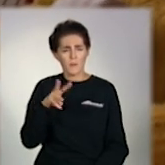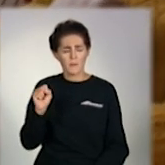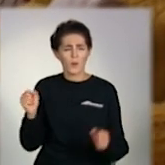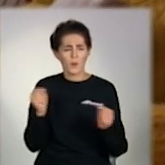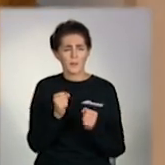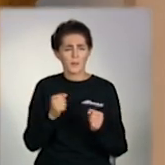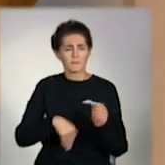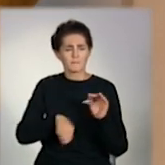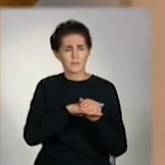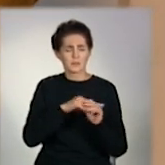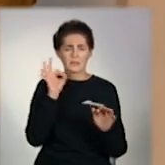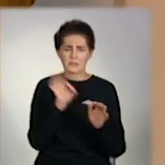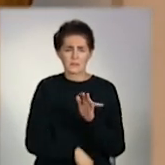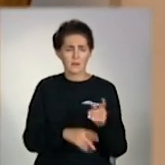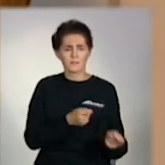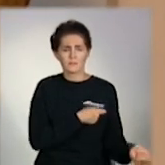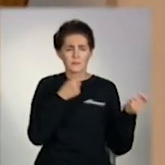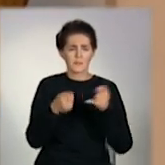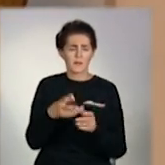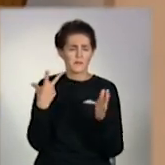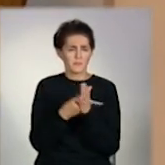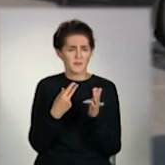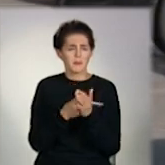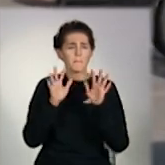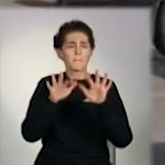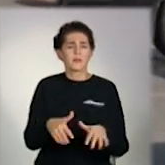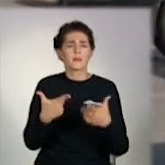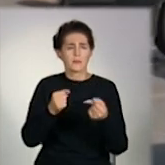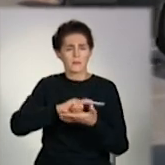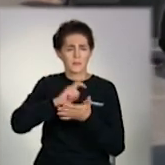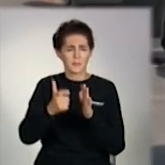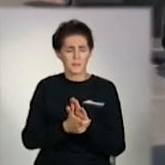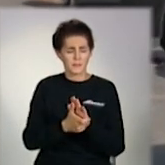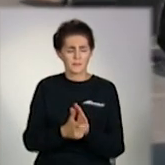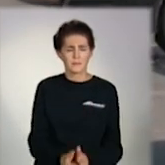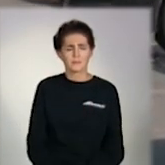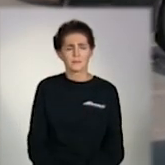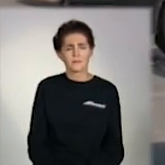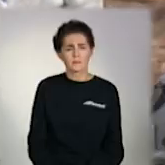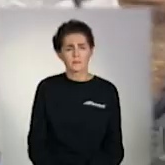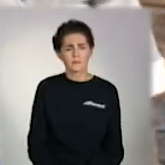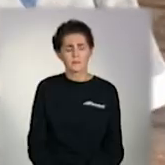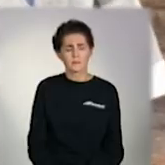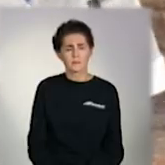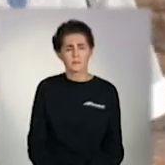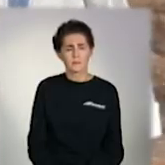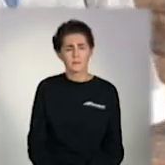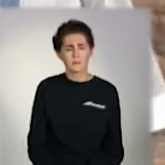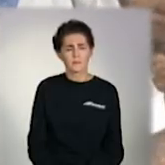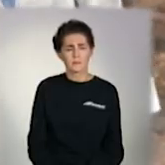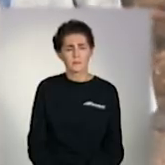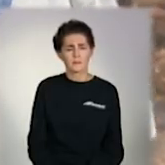холодильнику, тож її треба швидко віднести у маніпуляційний кабінет, де й зроблять укол. Надія Торопенко, Наталія Шарай, телеканал